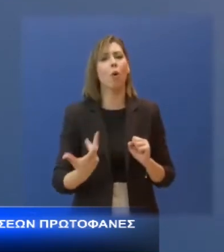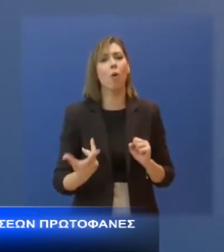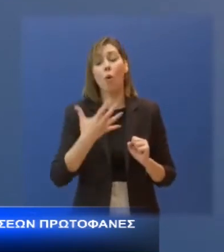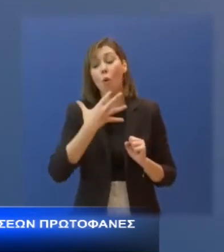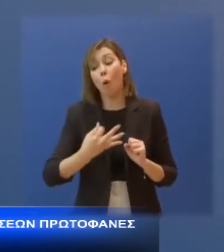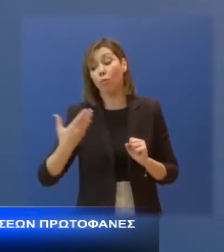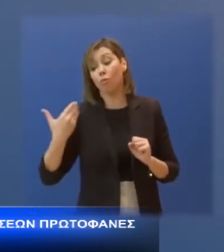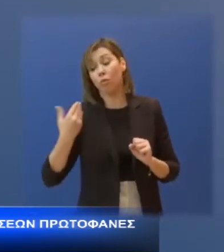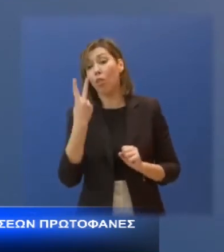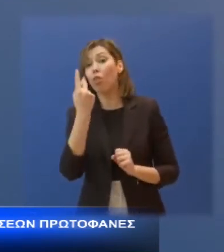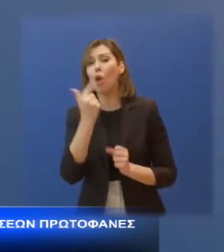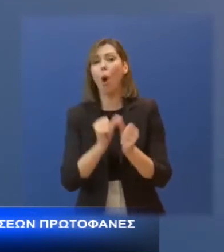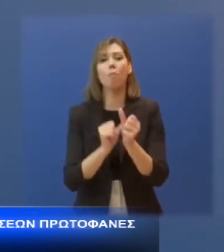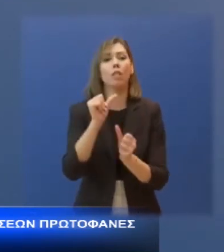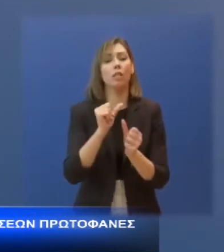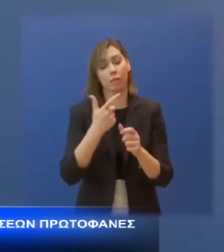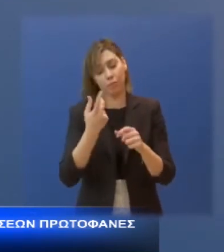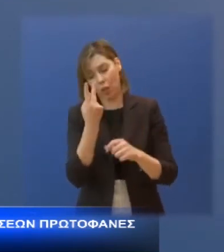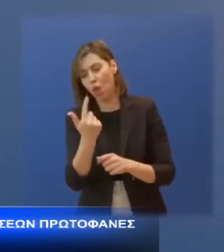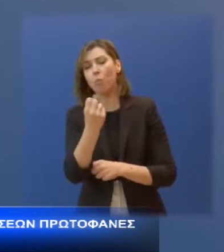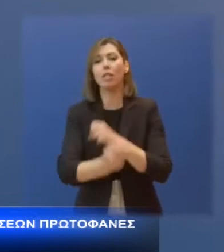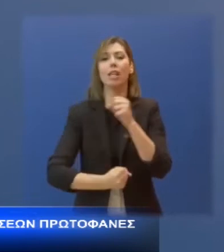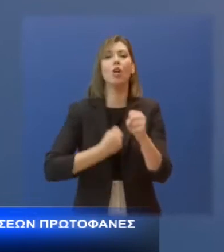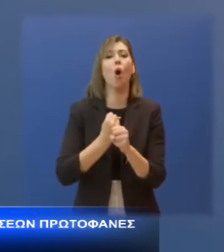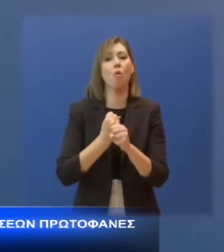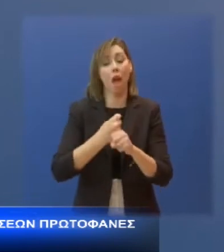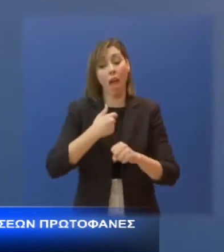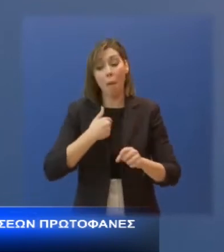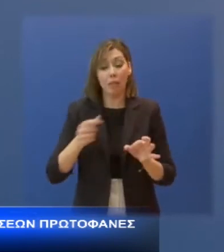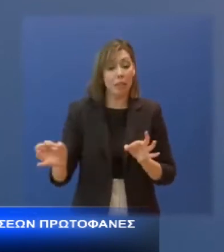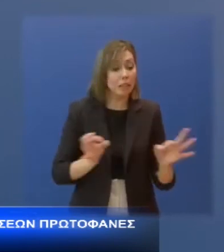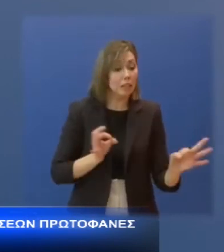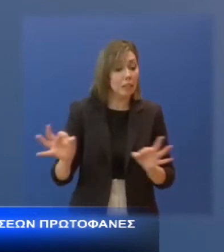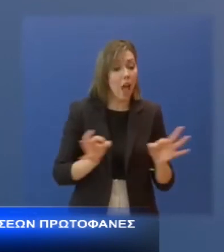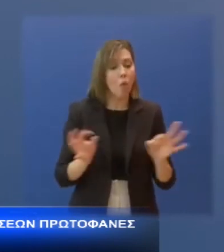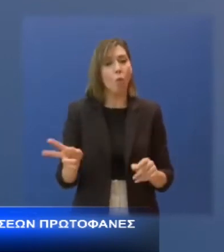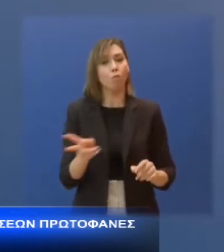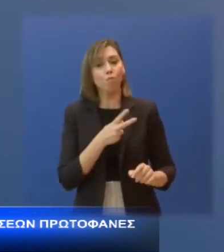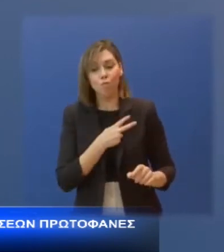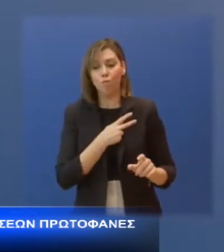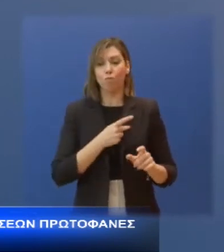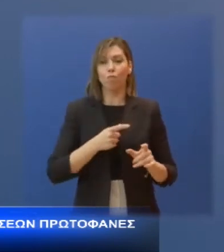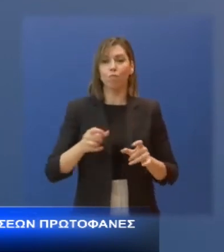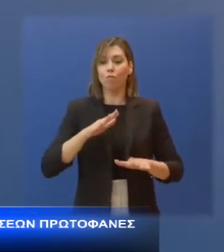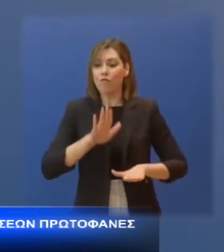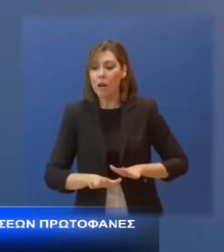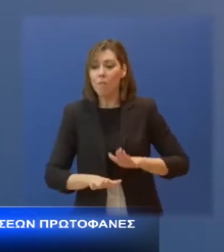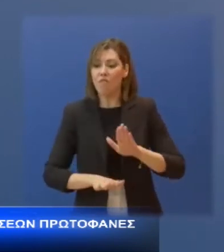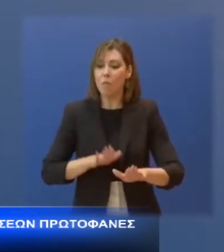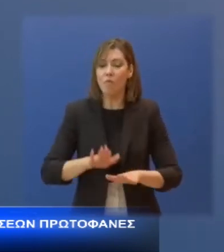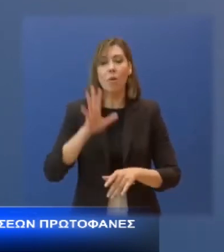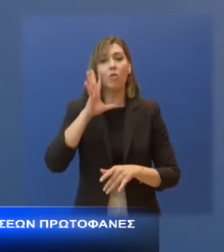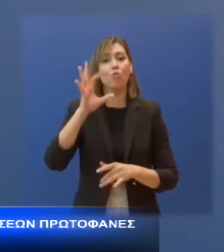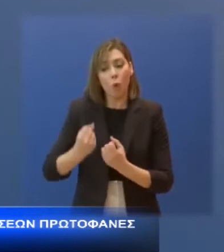χρόνια, μπορεί και μας επιτρέπει να δίνουμε καρπούς στην κοινωνία για να αντιμετωπίσουμε την κρίση αυτή. Στηρίζουμε νοικοκυριά